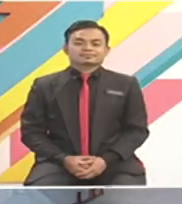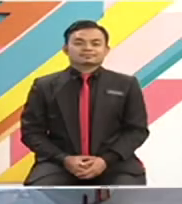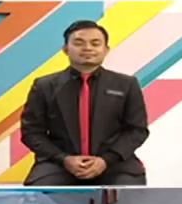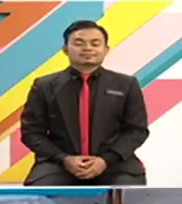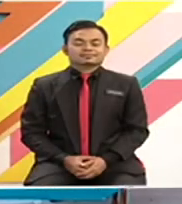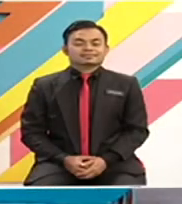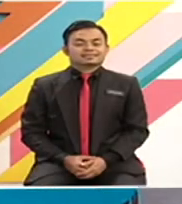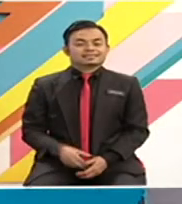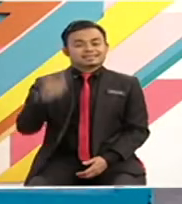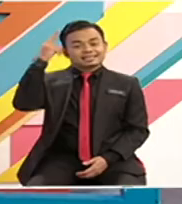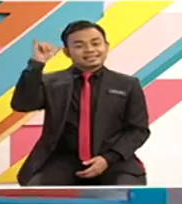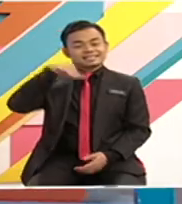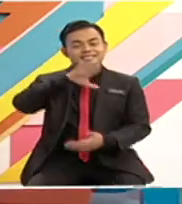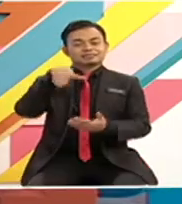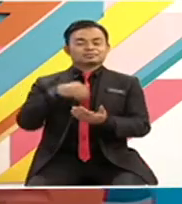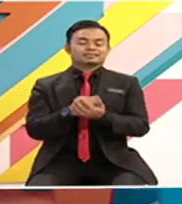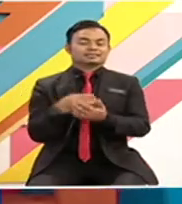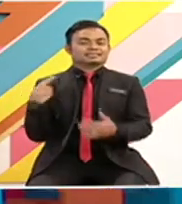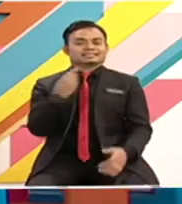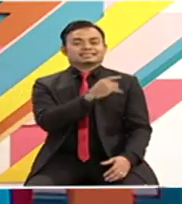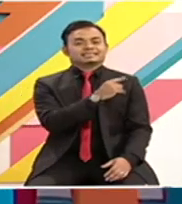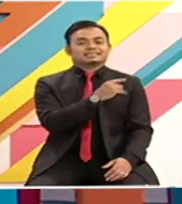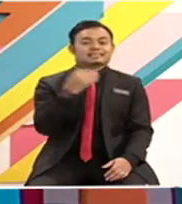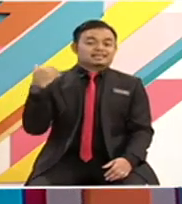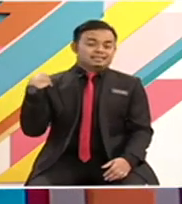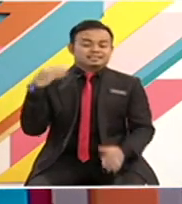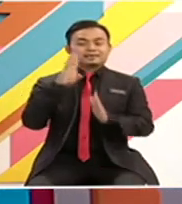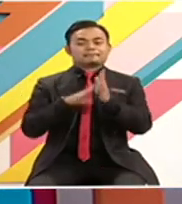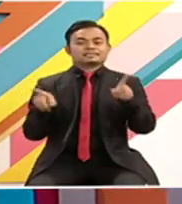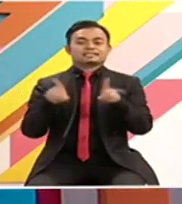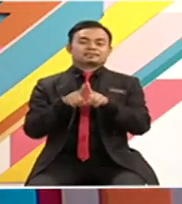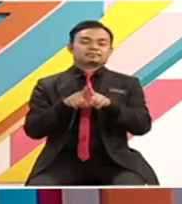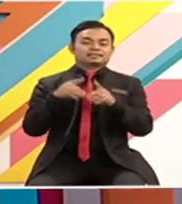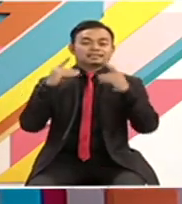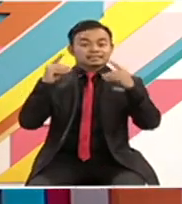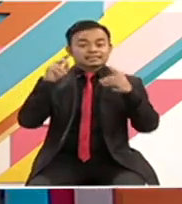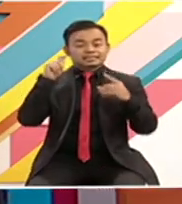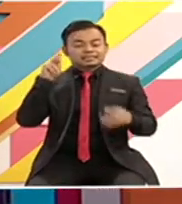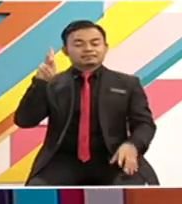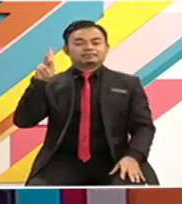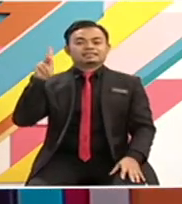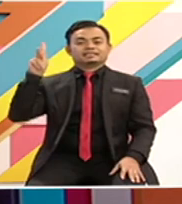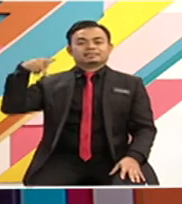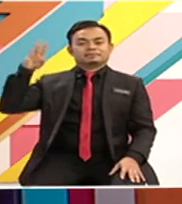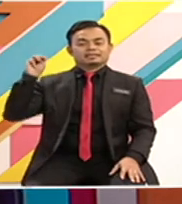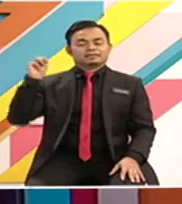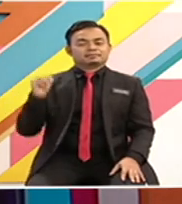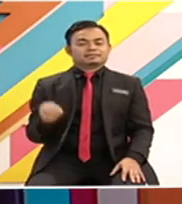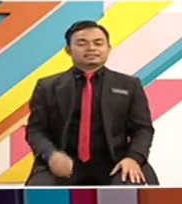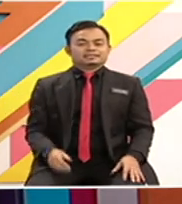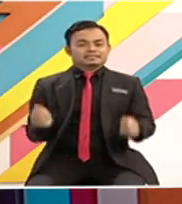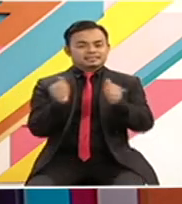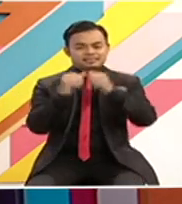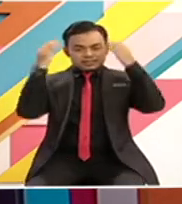adek kita masih Faisal mahedi diri TVC vm&p some chegou Nurhayati untuk